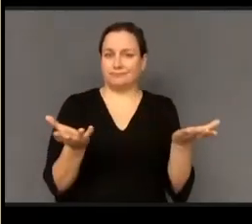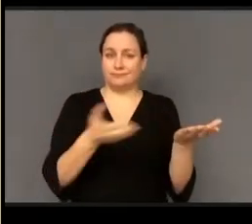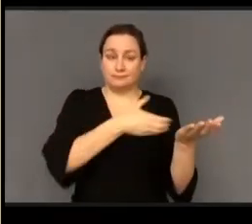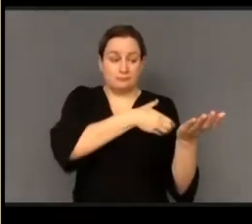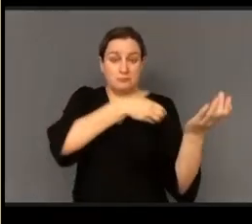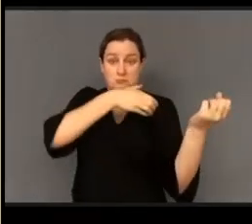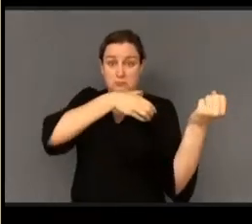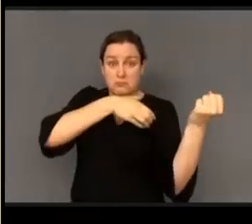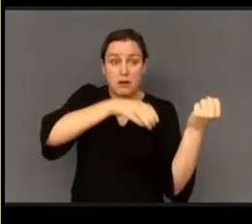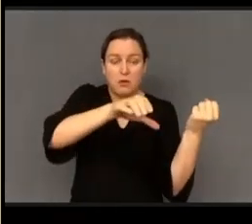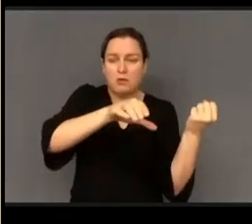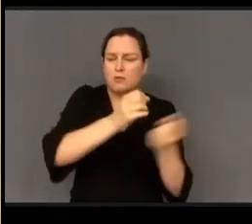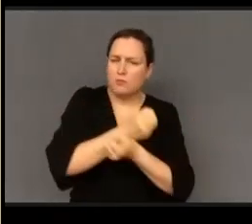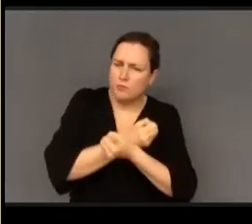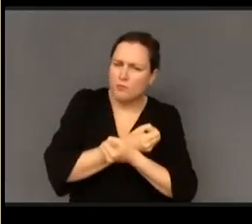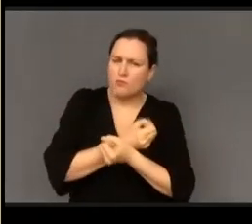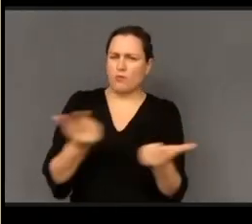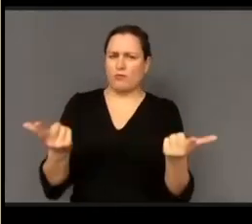tous,